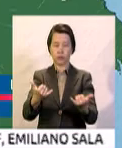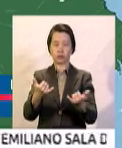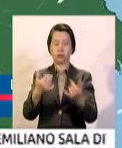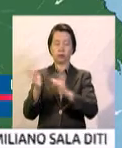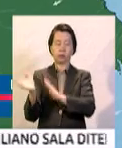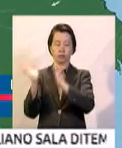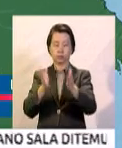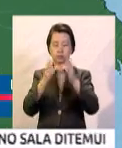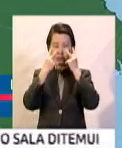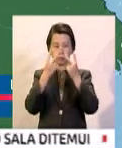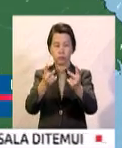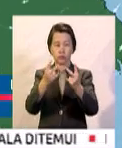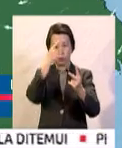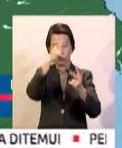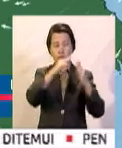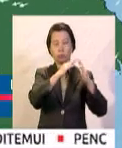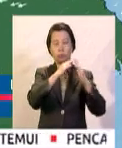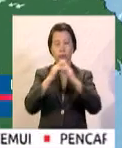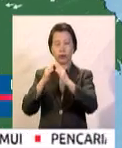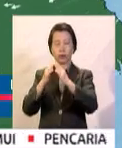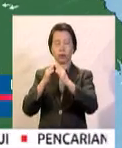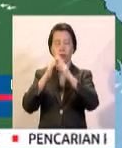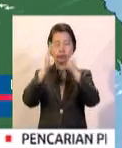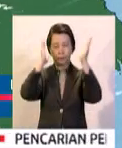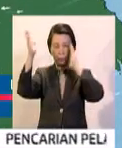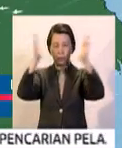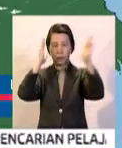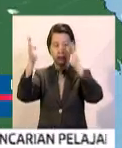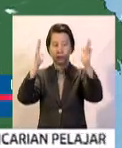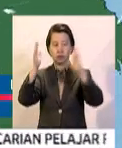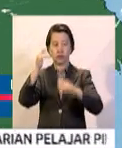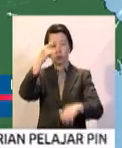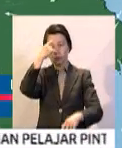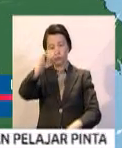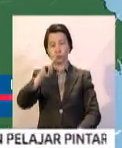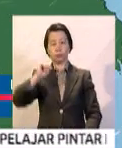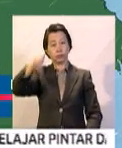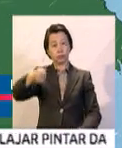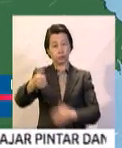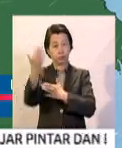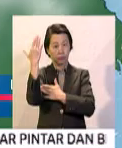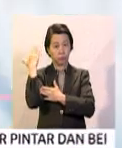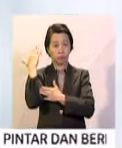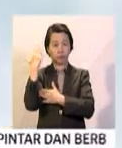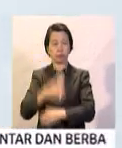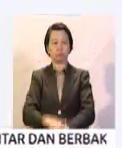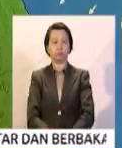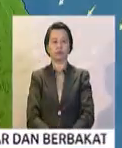Seterusnya kita ke tinjauan cuaca bagi bandar-bandar utama seluruh Malaysia untuk esok pagi.